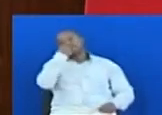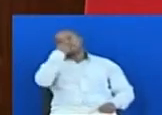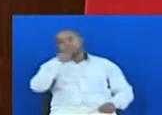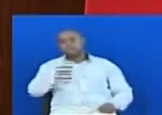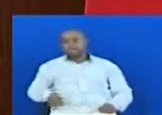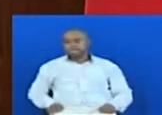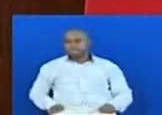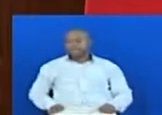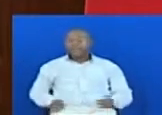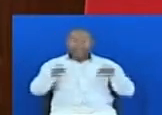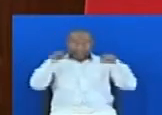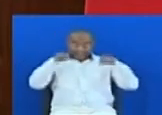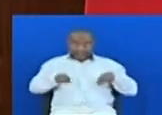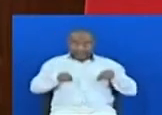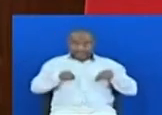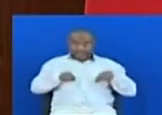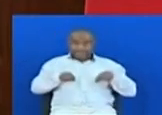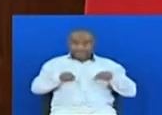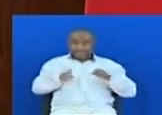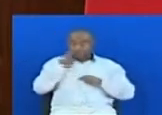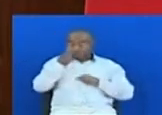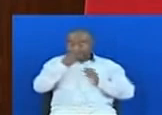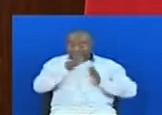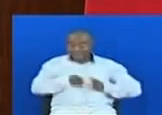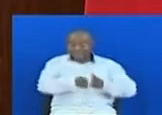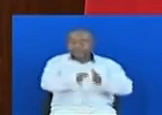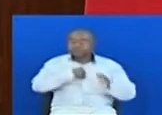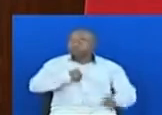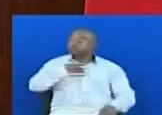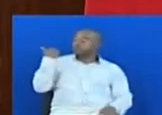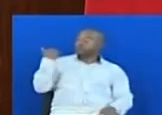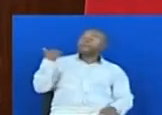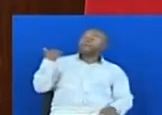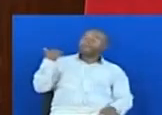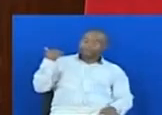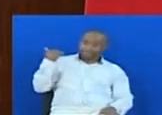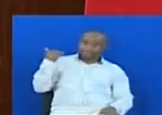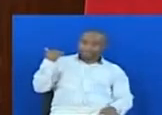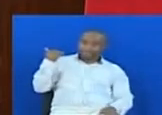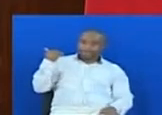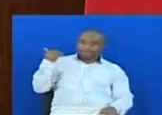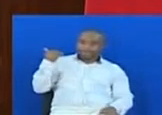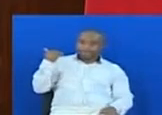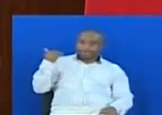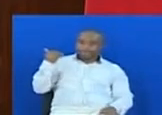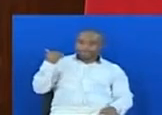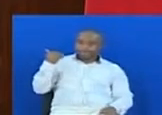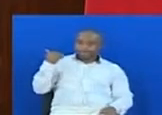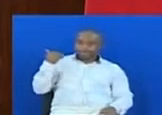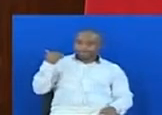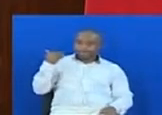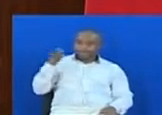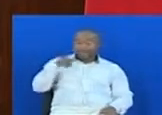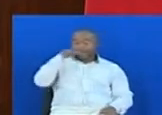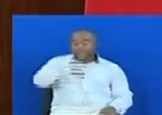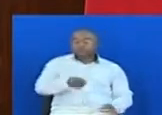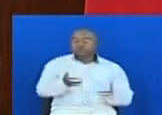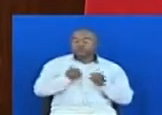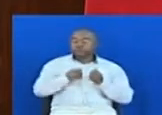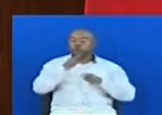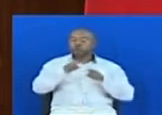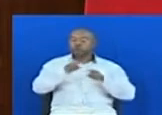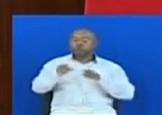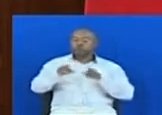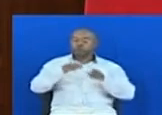sasa tunarudi katika njia zetu za awali, Mheshimiwa Spika. Leo hii tunaambiwa ili tuweze kusustain